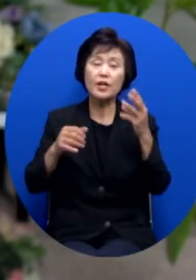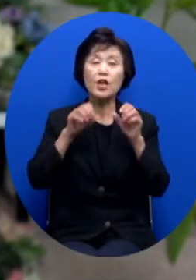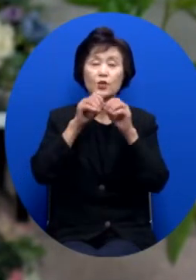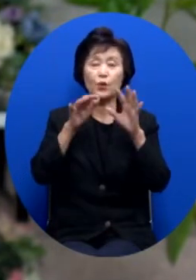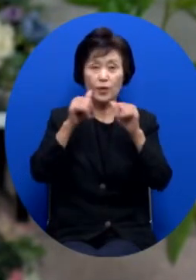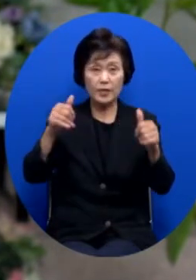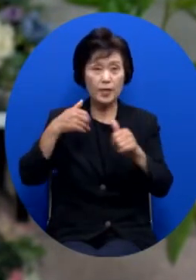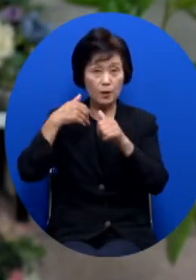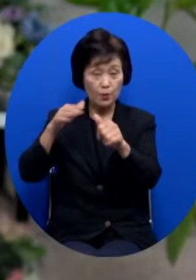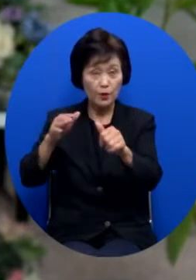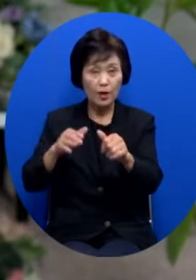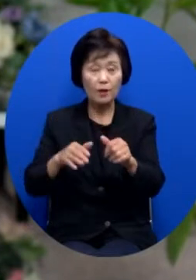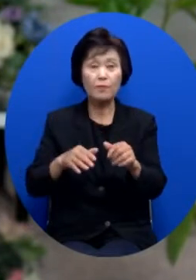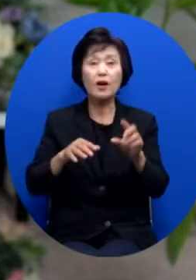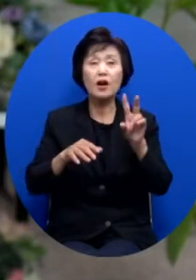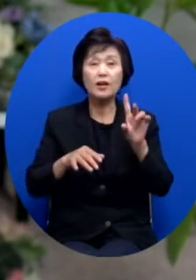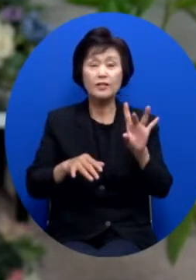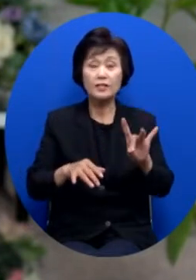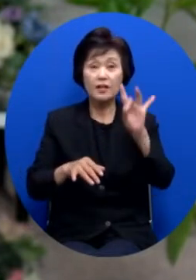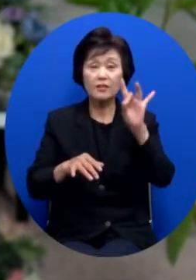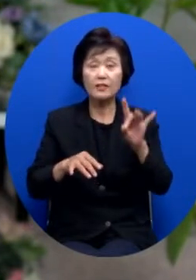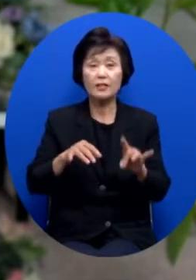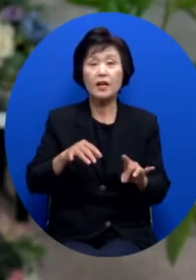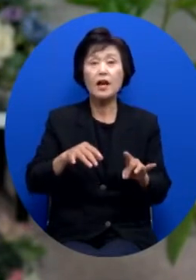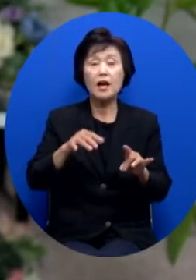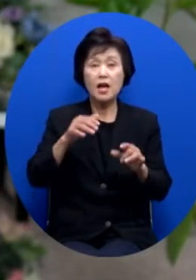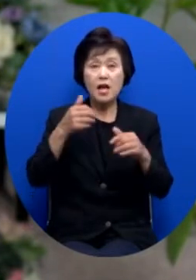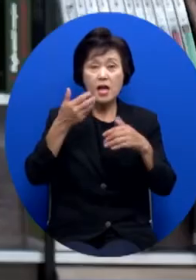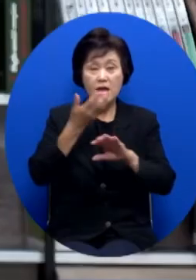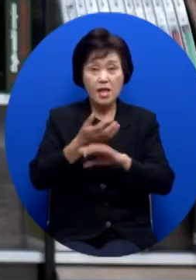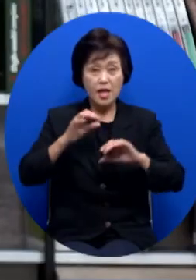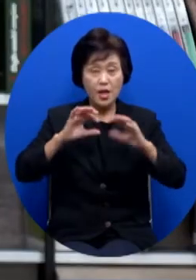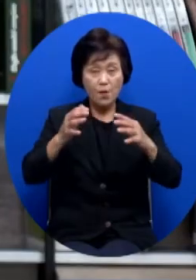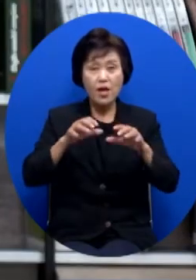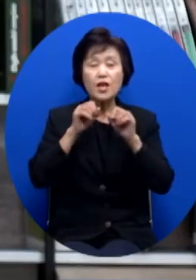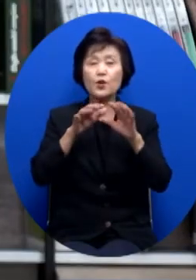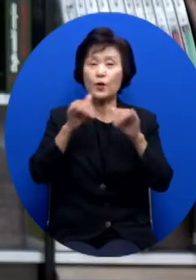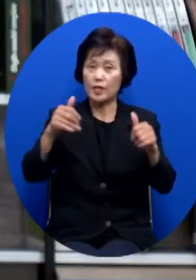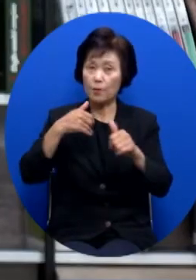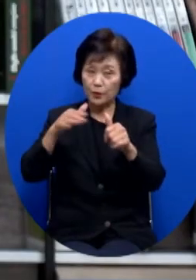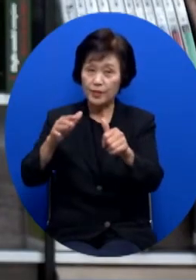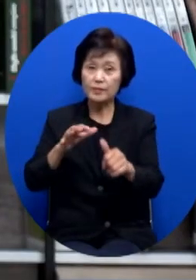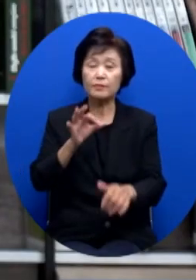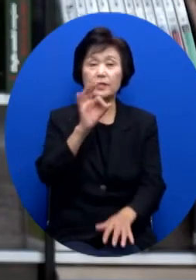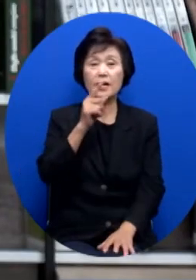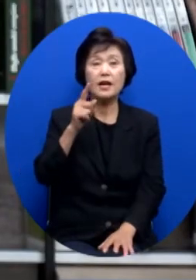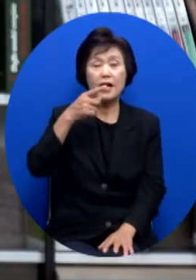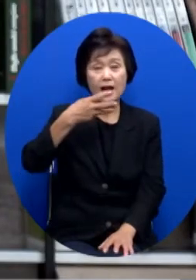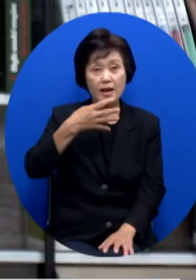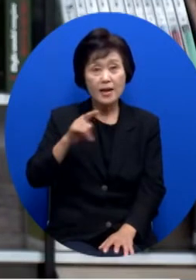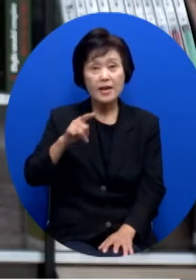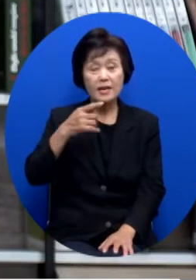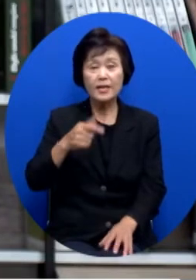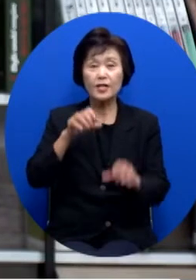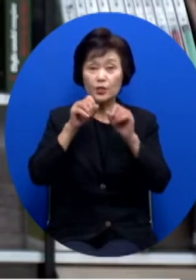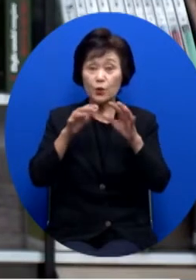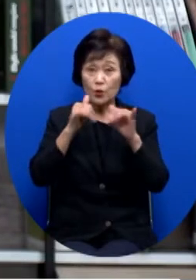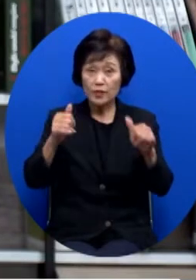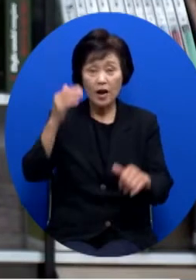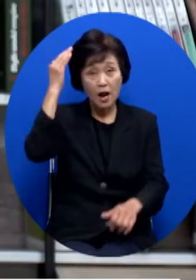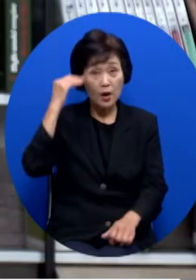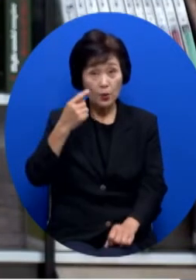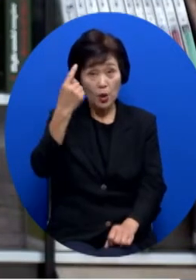파송하며 첫 해외 선교를 시작했습니다 알렌 선교사가 한국에 들어온지